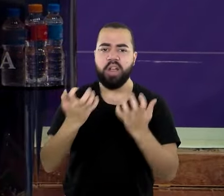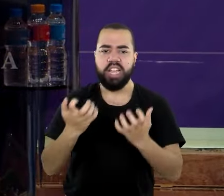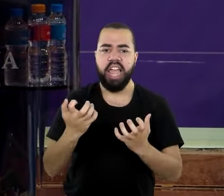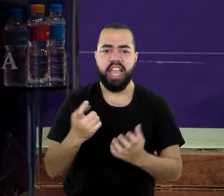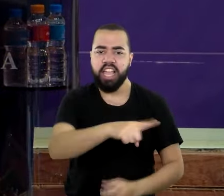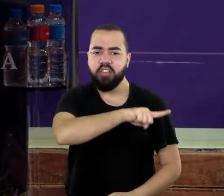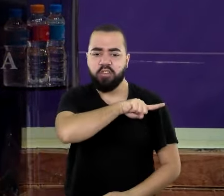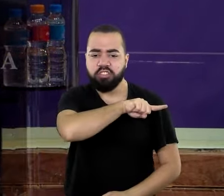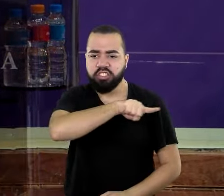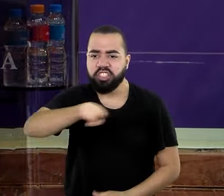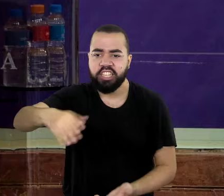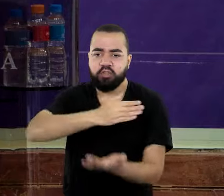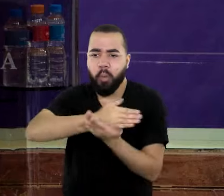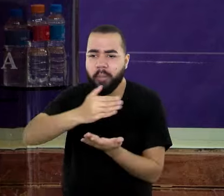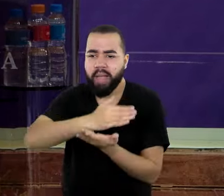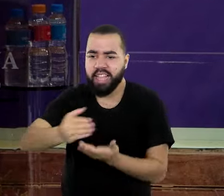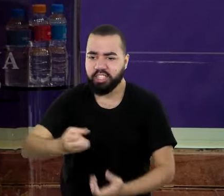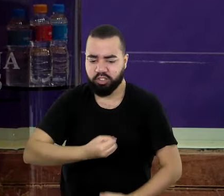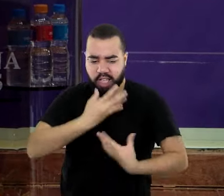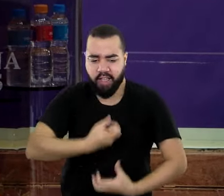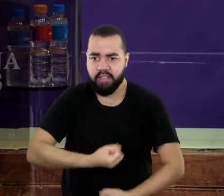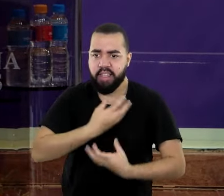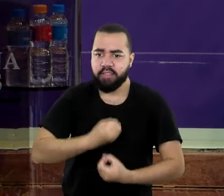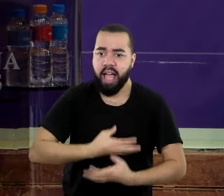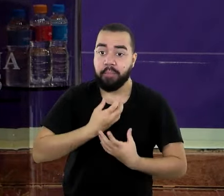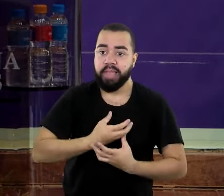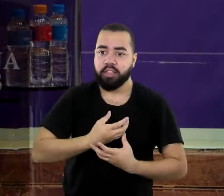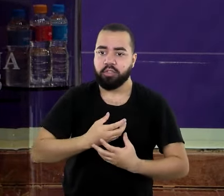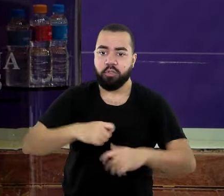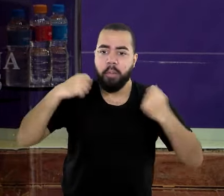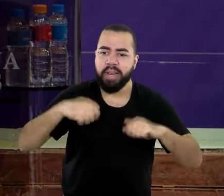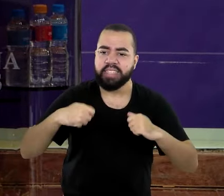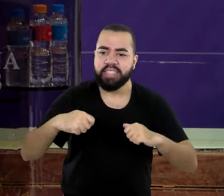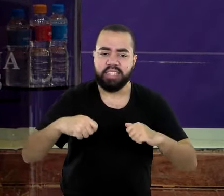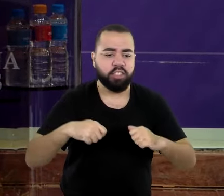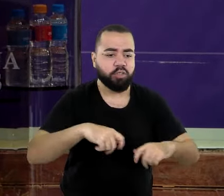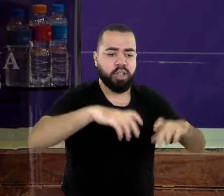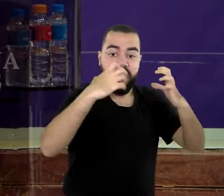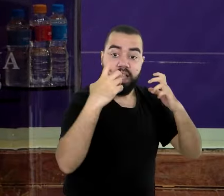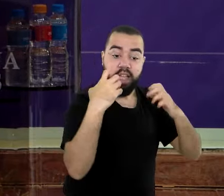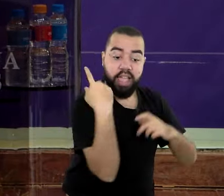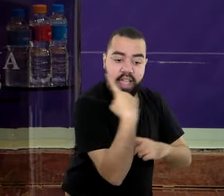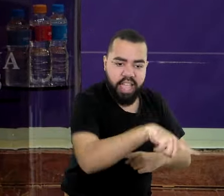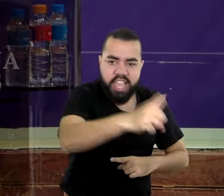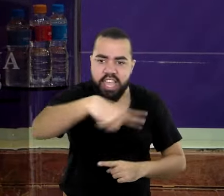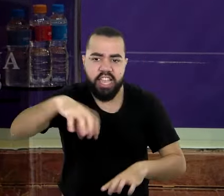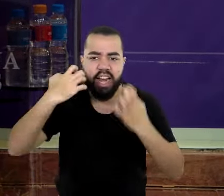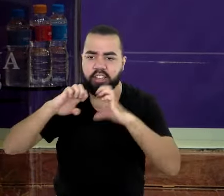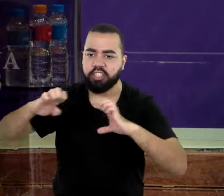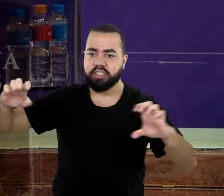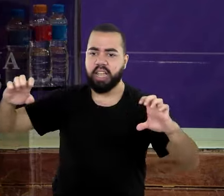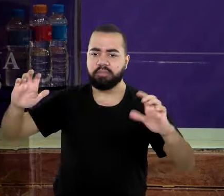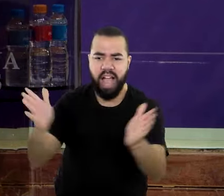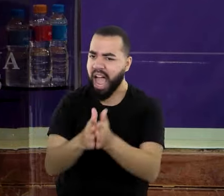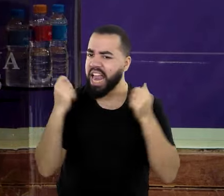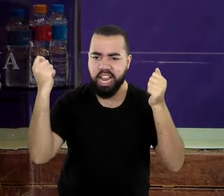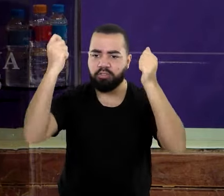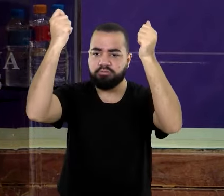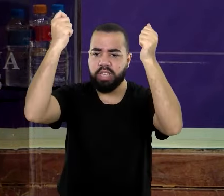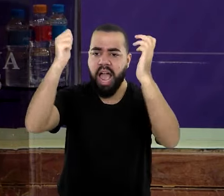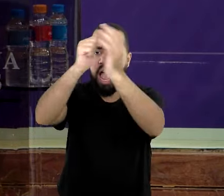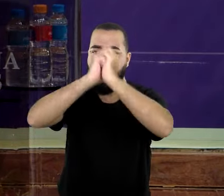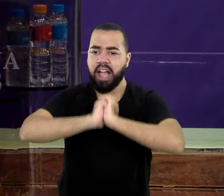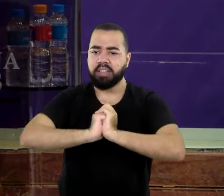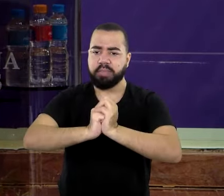sermos avivados, nós temos que ser enviados. 할렐루야. 아멘. 세 번째는 성령을 받고 샬롬